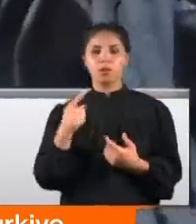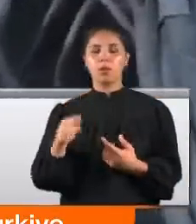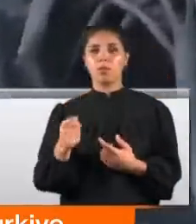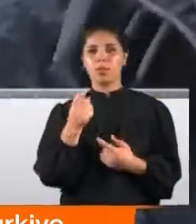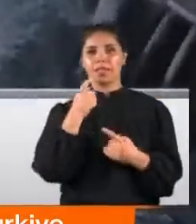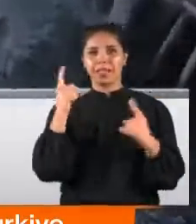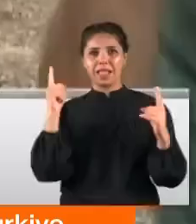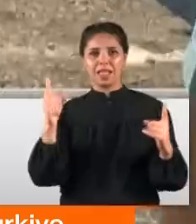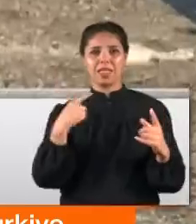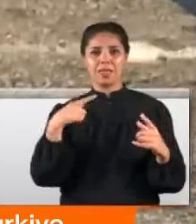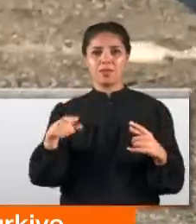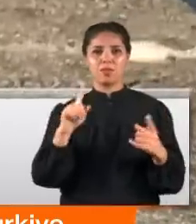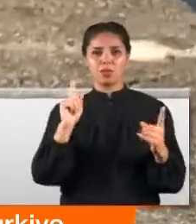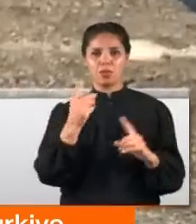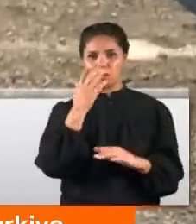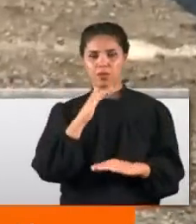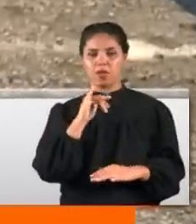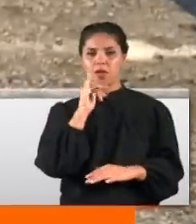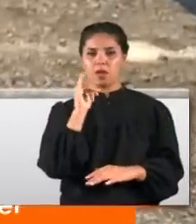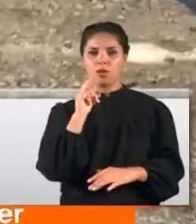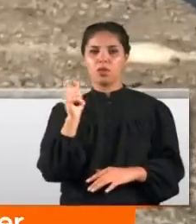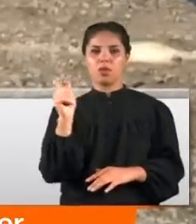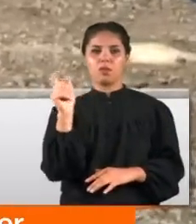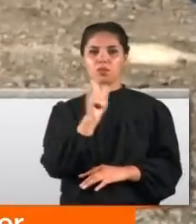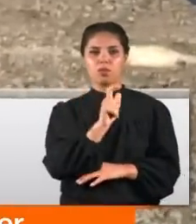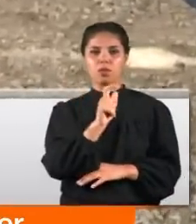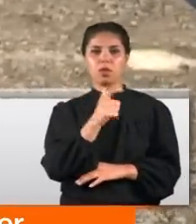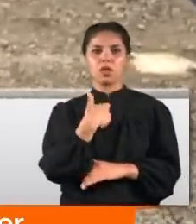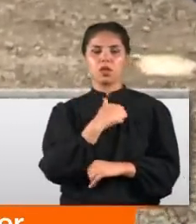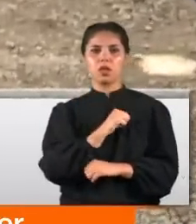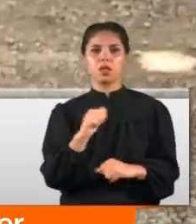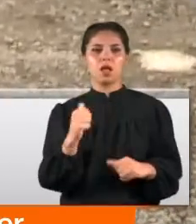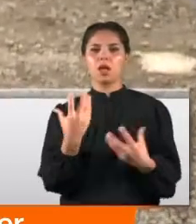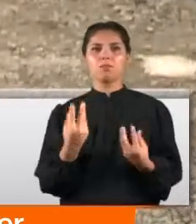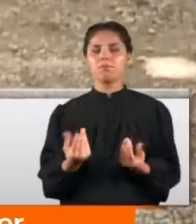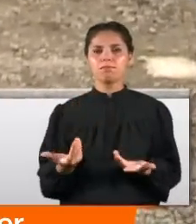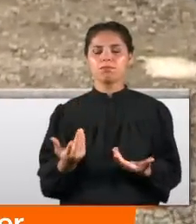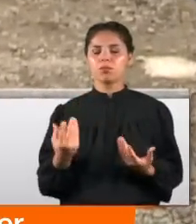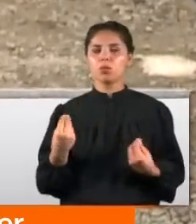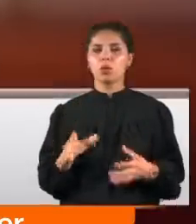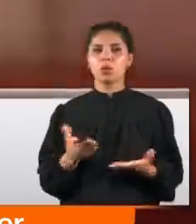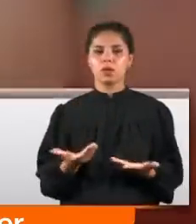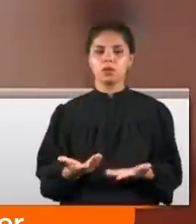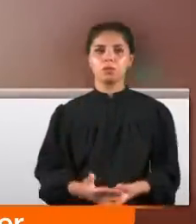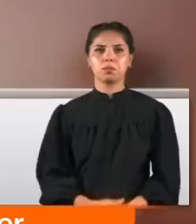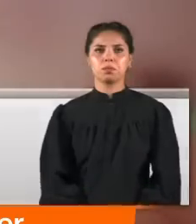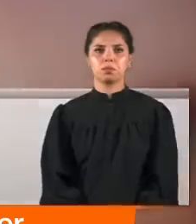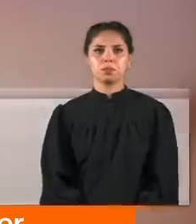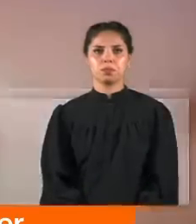sezonu beklerken bize Ağustos, Temmuz aylarında yaptıkları bu yani hiç hoş bir durum değil.